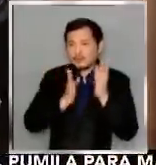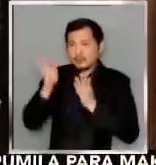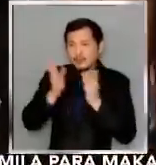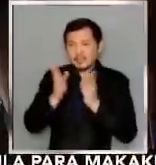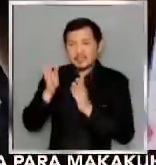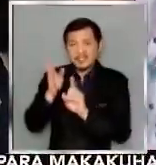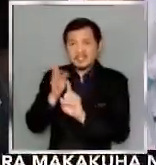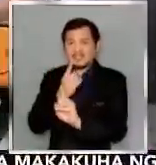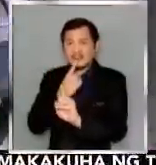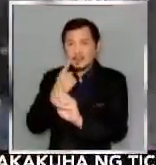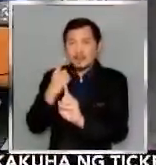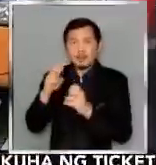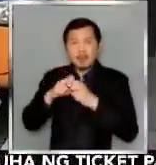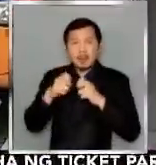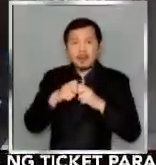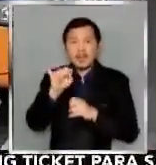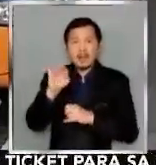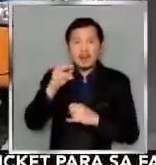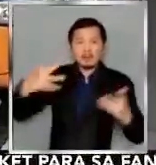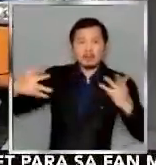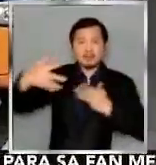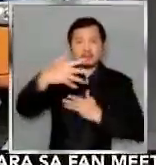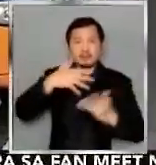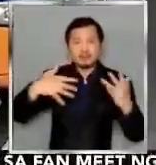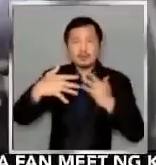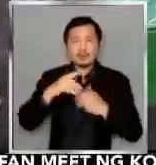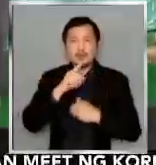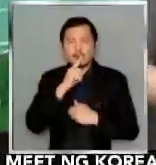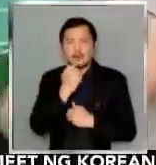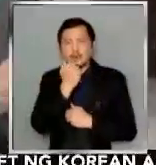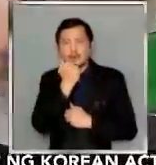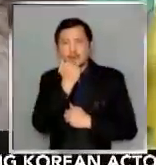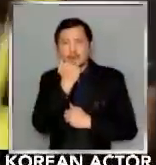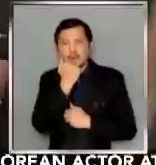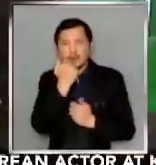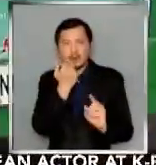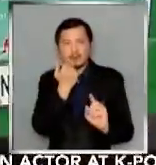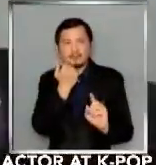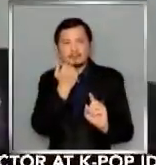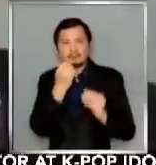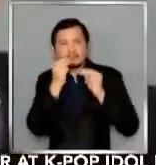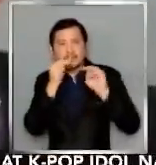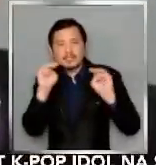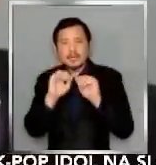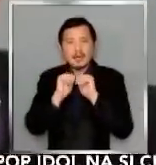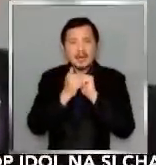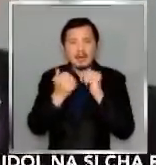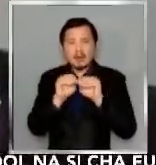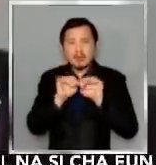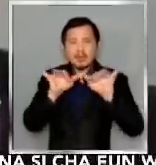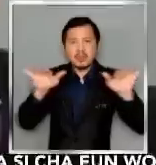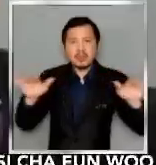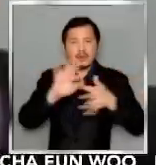ventilasyon sa maraming lugar sa bansa ay nag-uugat sa maling mensahe ng kung paano ba kumakalat ang COVID. Ang kulang po firstly is yung